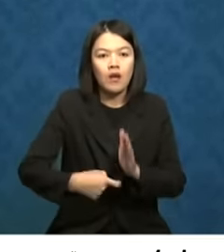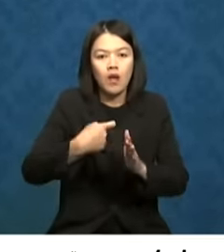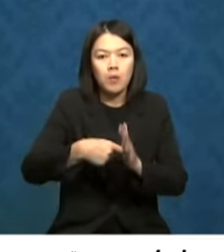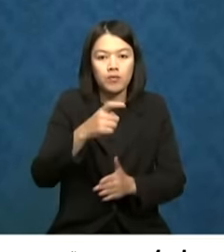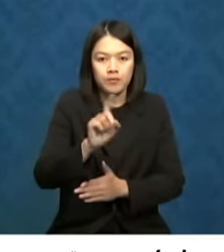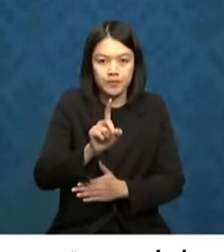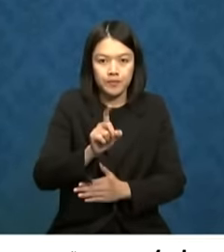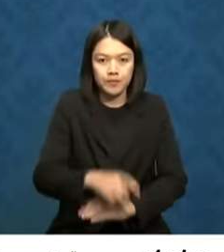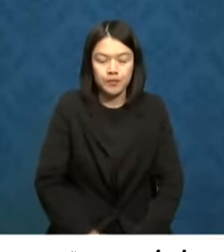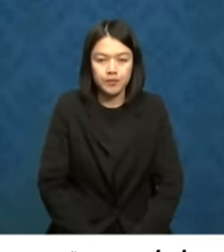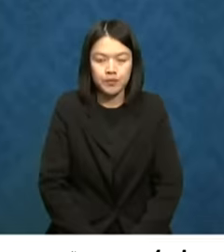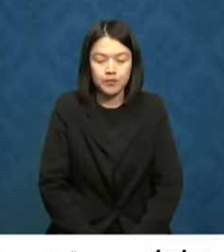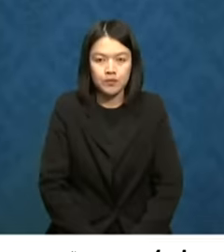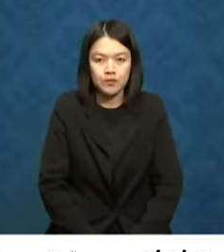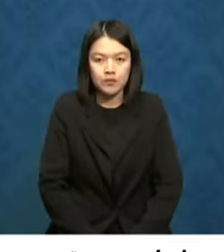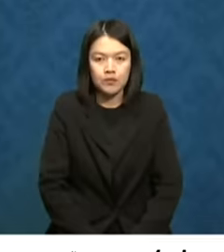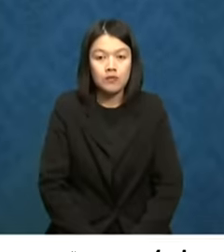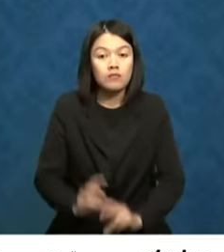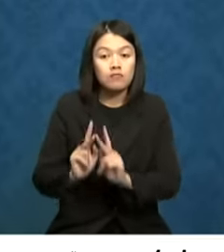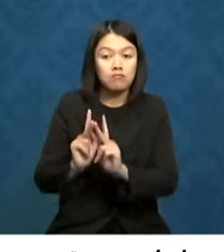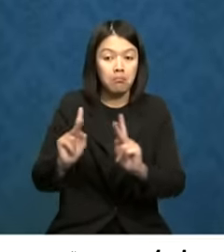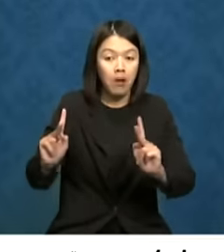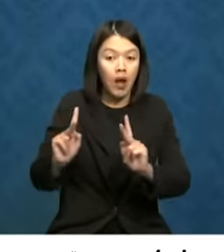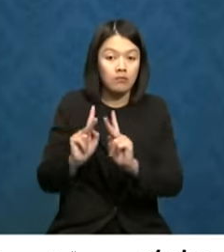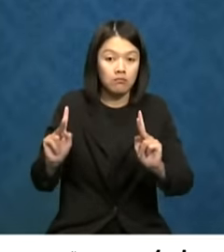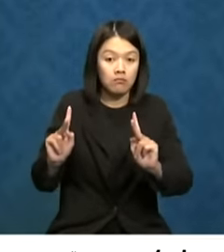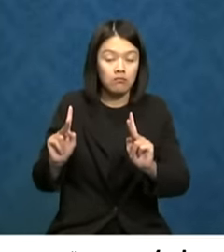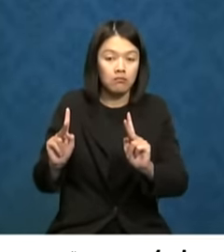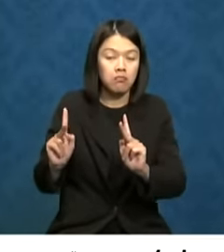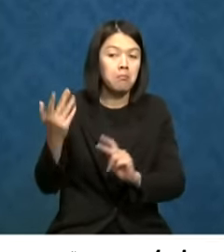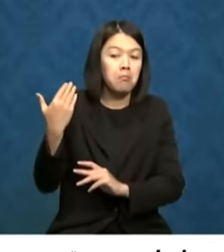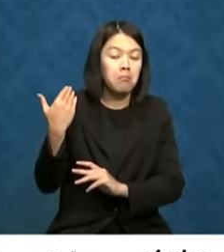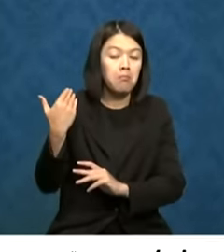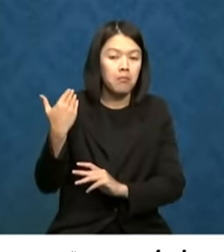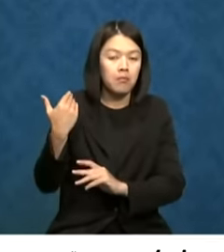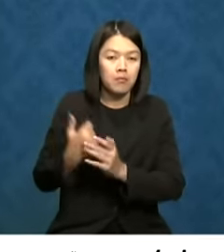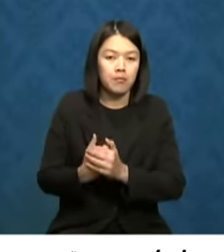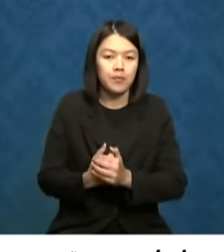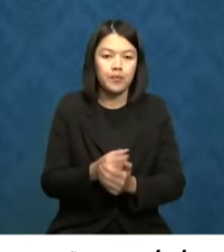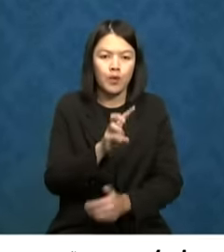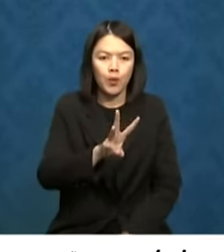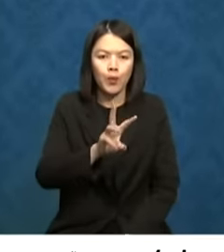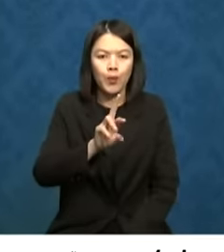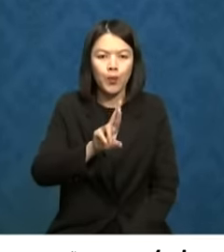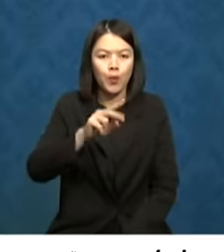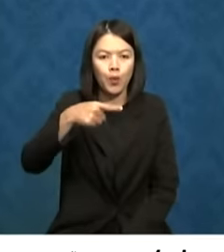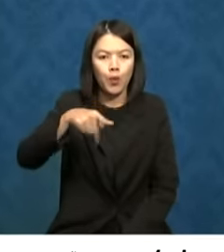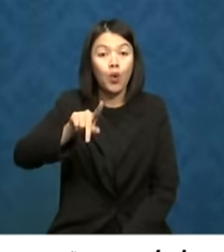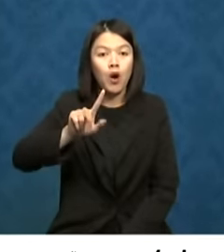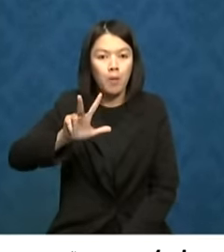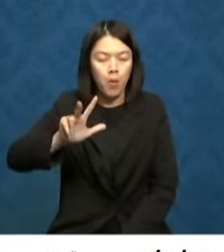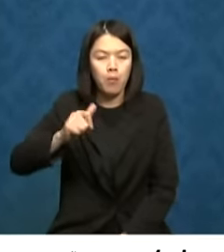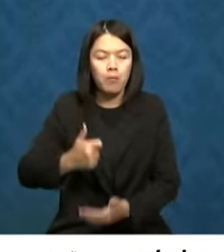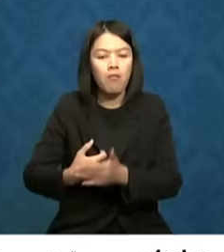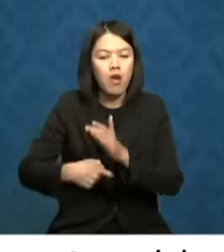คือนอกเหนือจากที่ท่านกรรมาธิการท่านเมื่อสักครู่นะท่านวรภพท่านให้เหตุผล